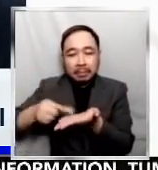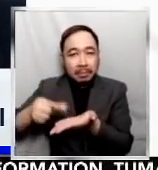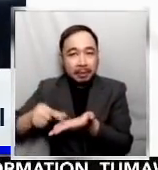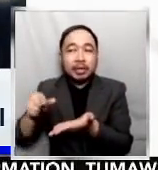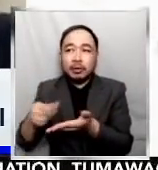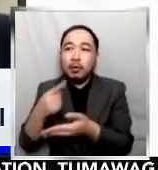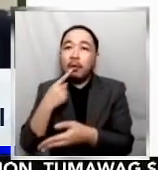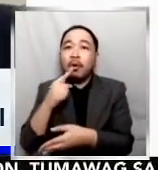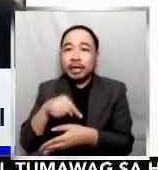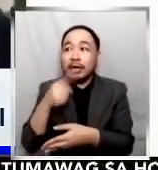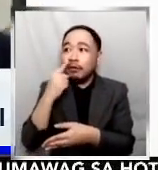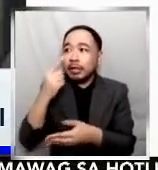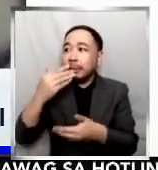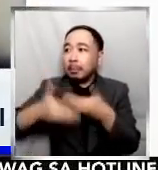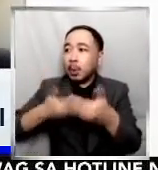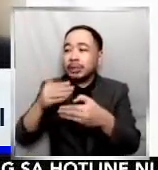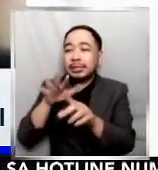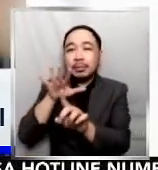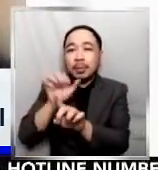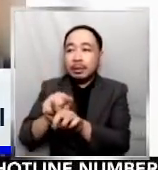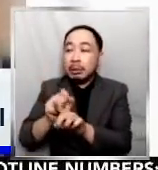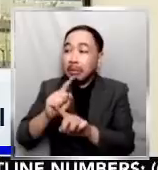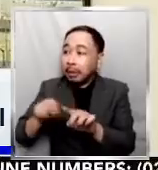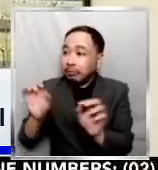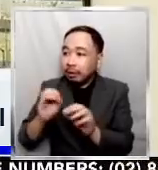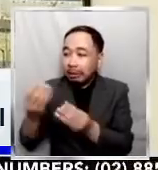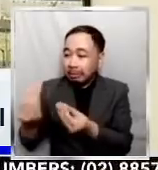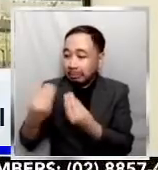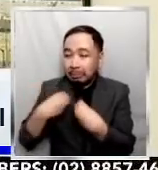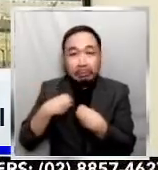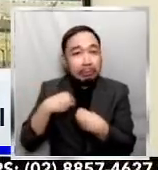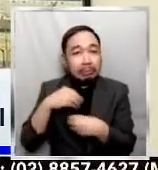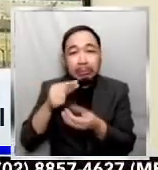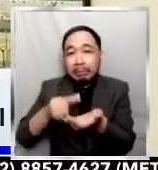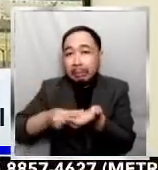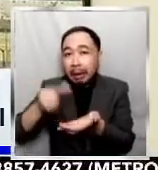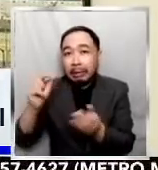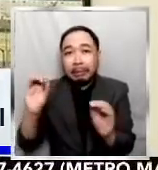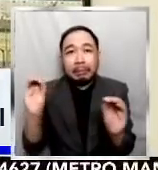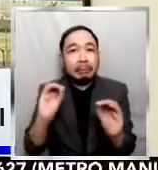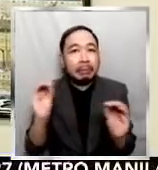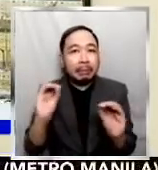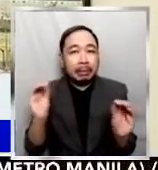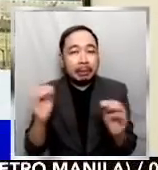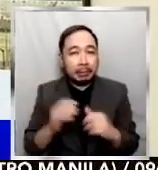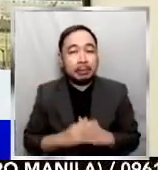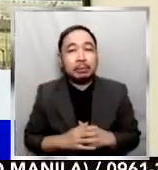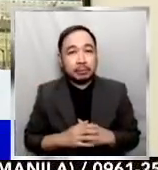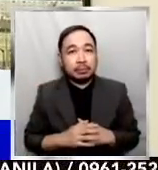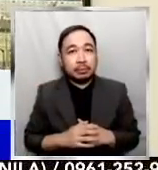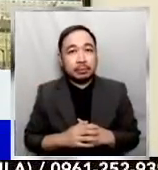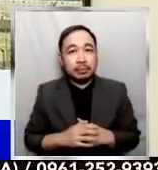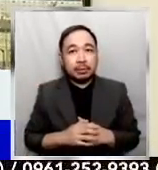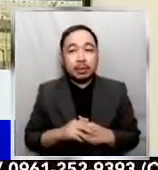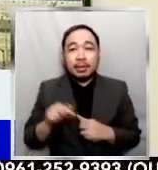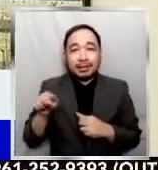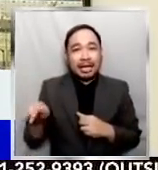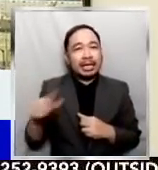pero walang nakuha sa kanya ni isang vial ng bakuna. Parang nagkuha lang ito ng fraud, isang style na modus ng